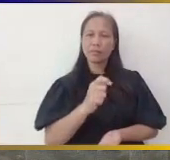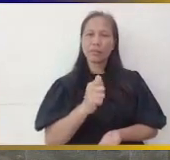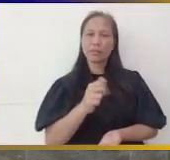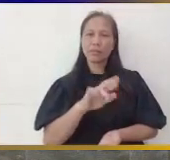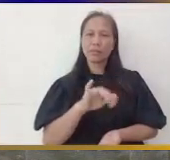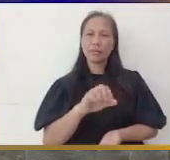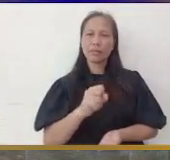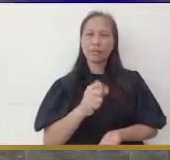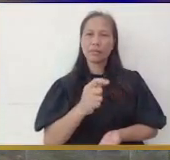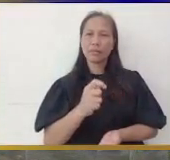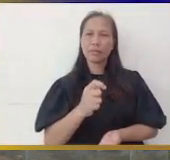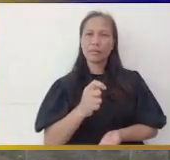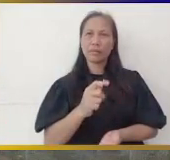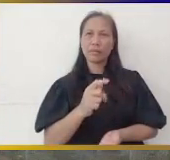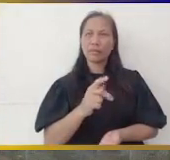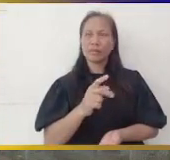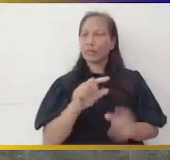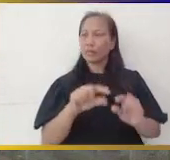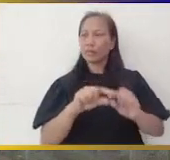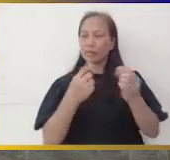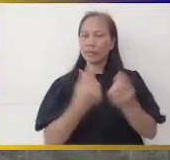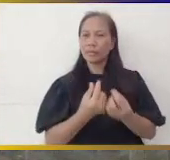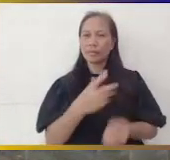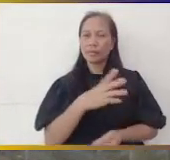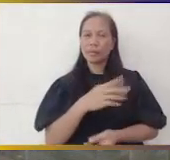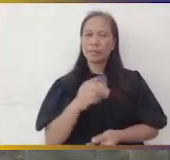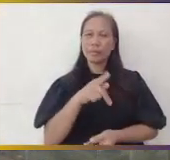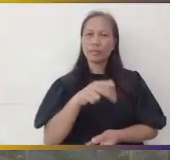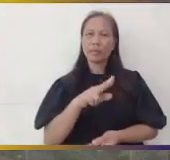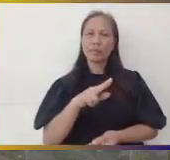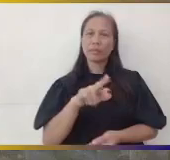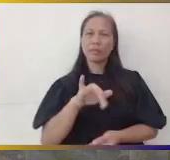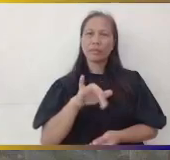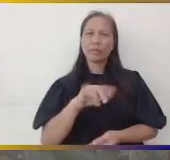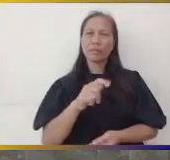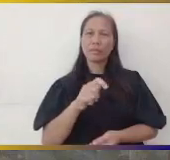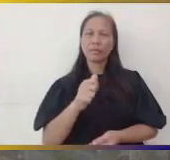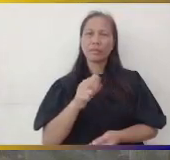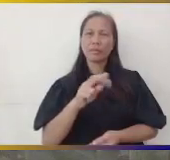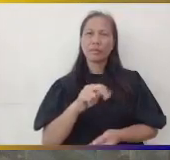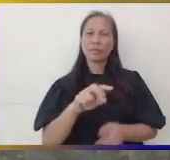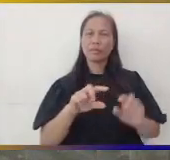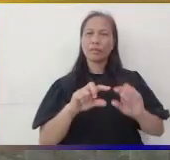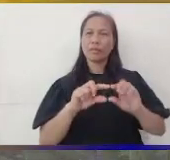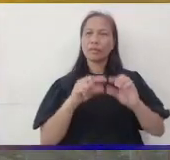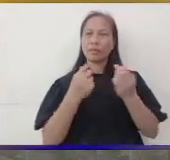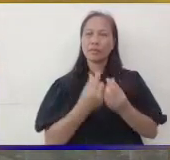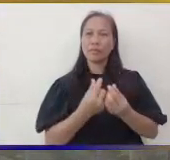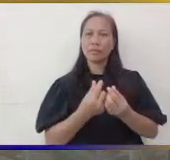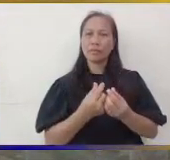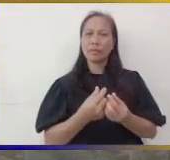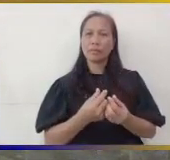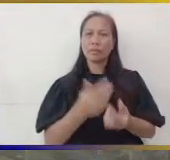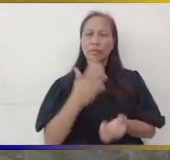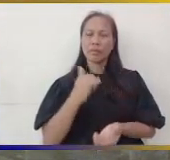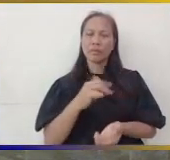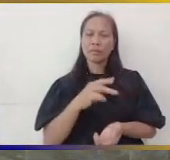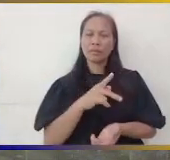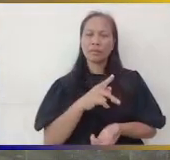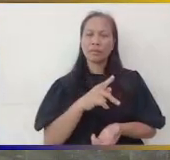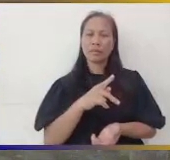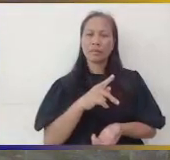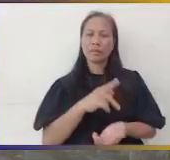Okay bakit puritans because they maintain the pure holy living as as guided by the